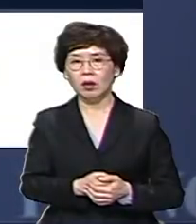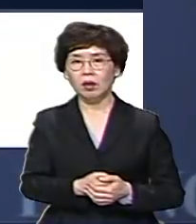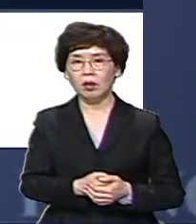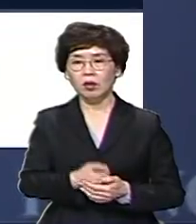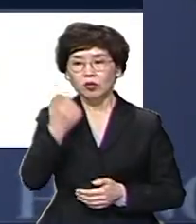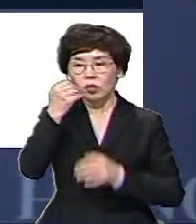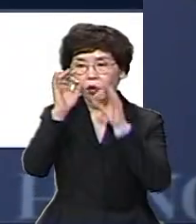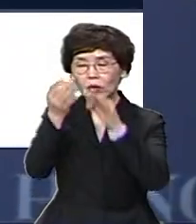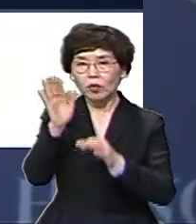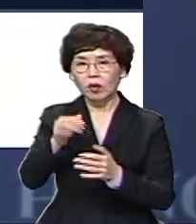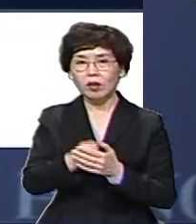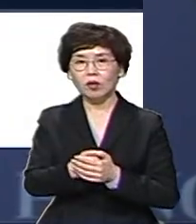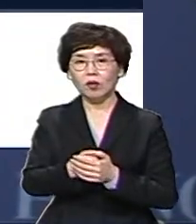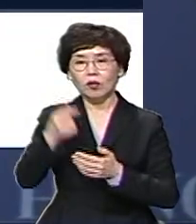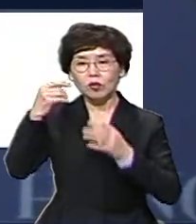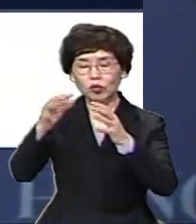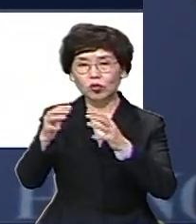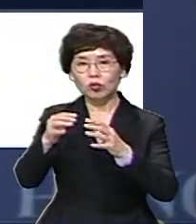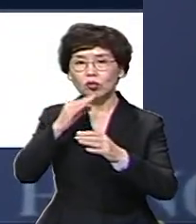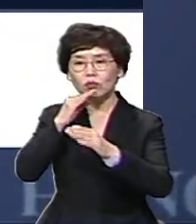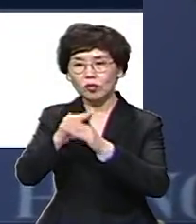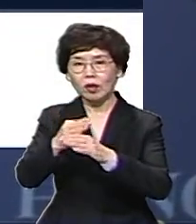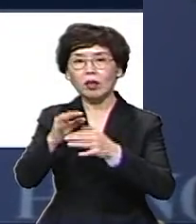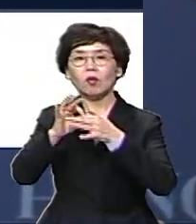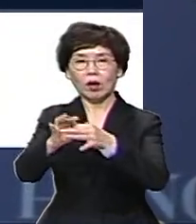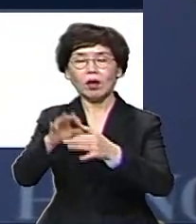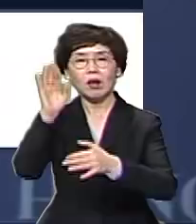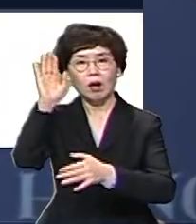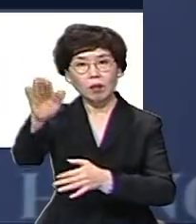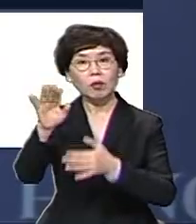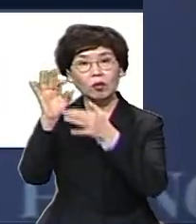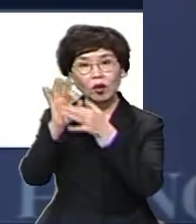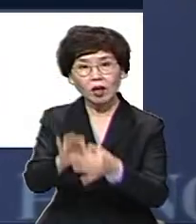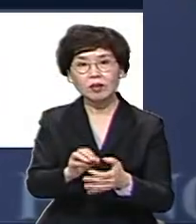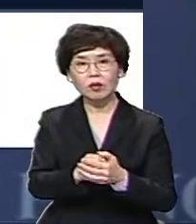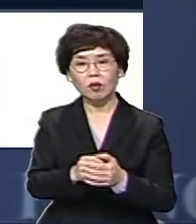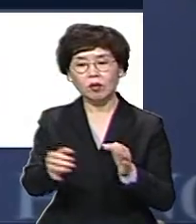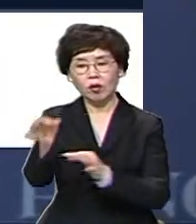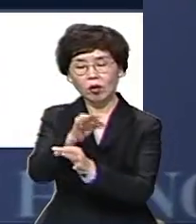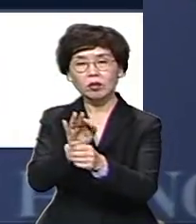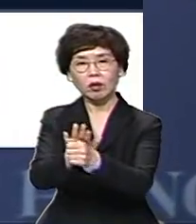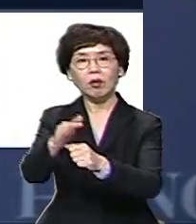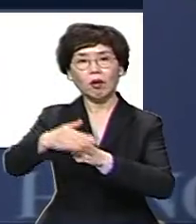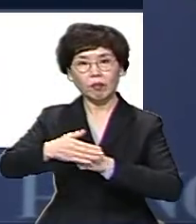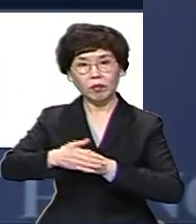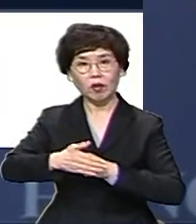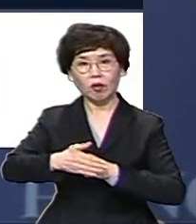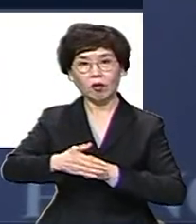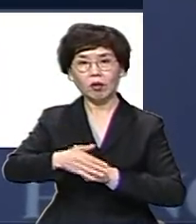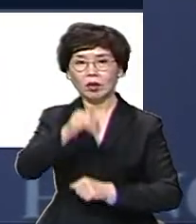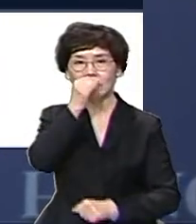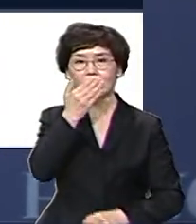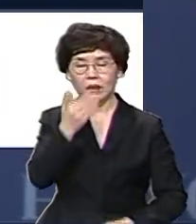통해서 북한을 오고 북한을 통해서 또 중국을 하고 이런 게 있습니다. 그렇기 때문에 앞으로